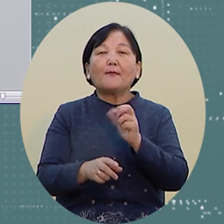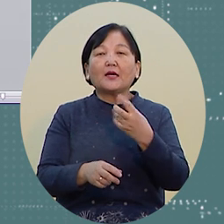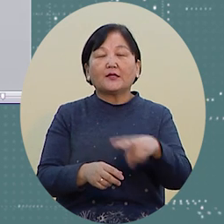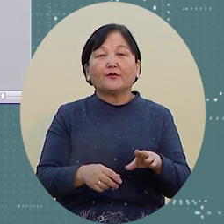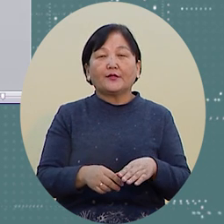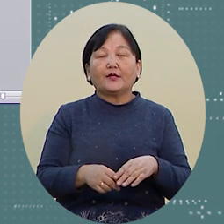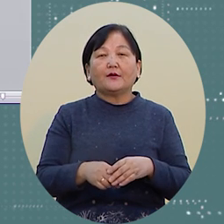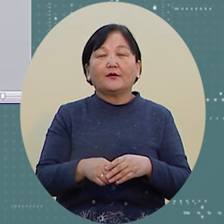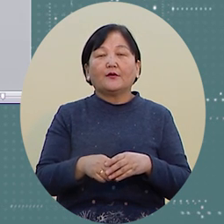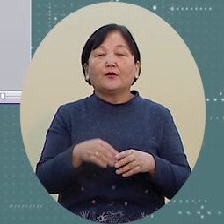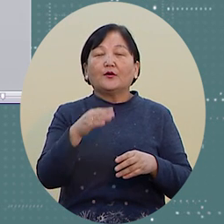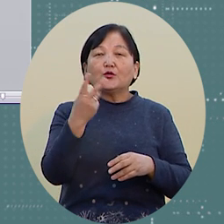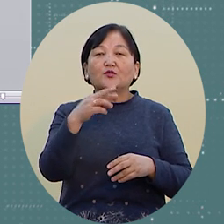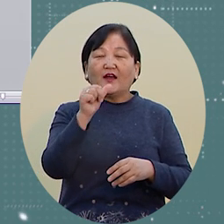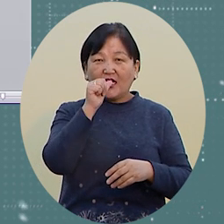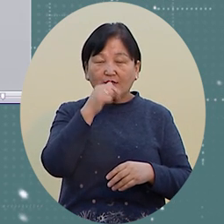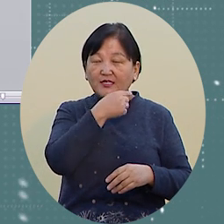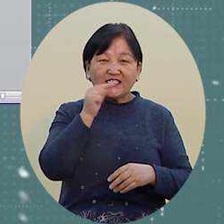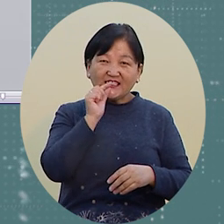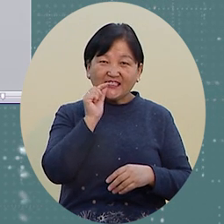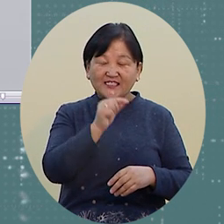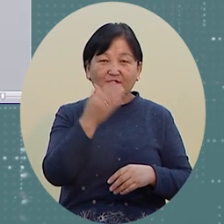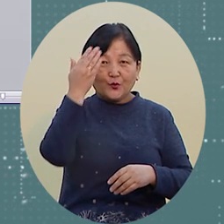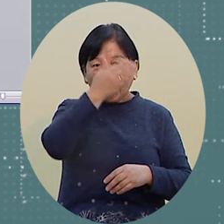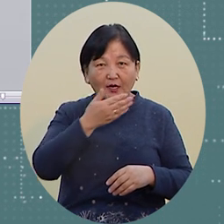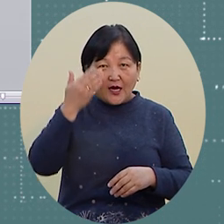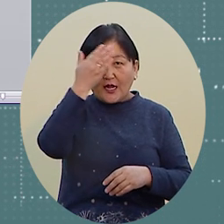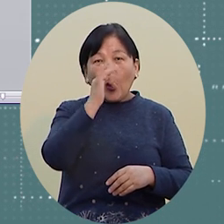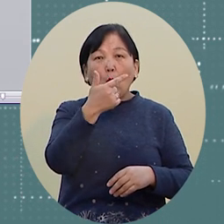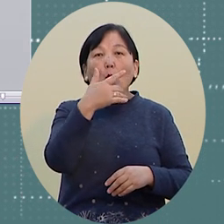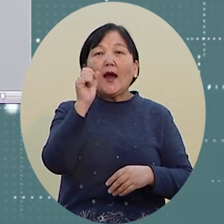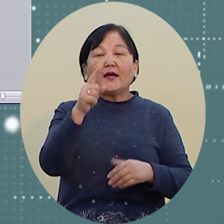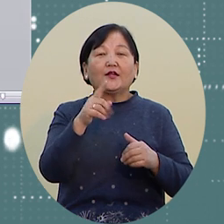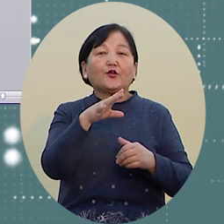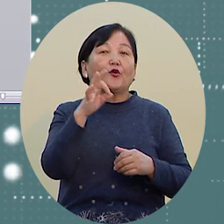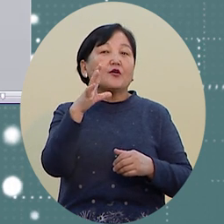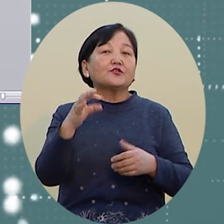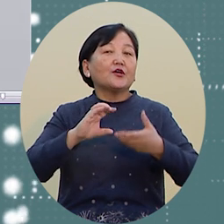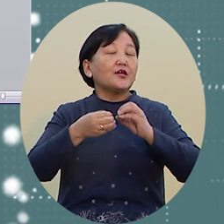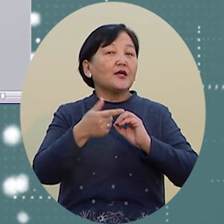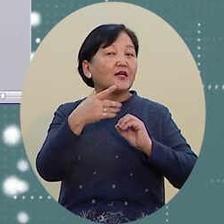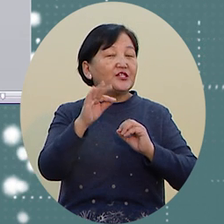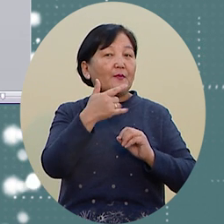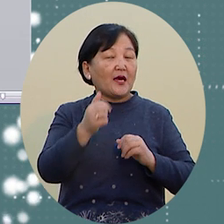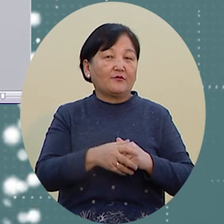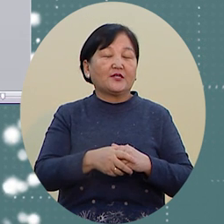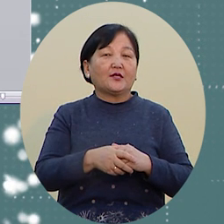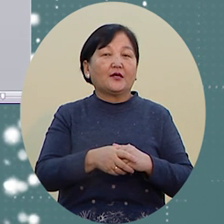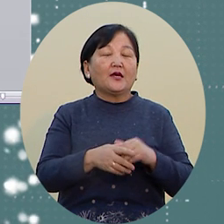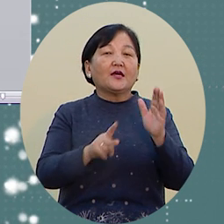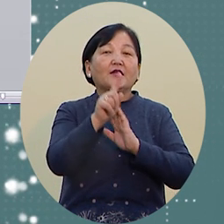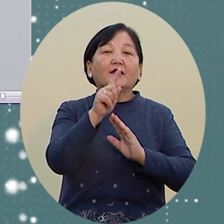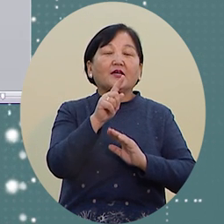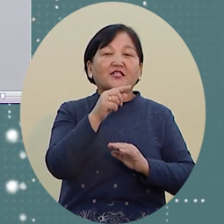хамгийн ихний дээр нөгөө шүтээ угаах, нүур гараа угаах гэсэн тооцоог бүгдээрээ хийж үзэх гэж байгаа учраас за эхлээд шүтээ